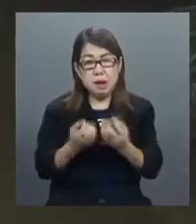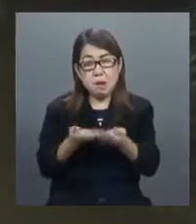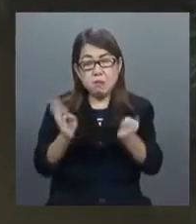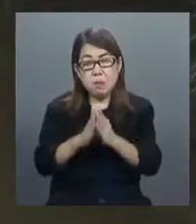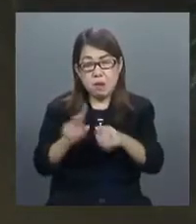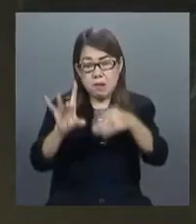ครับ